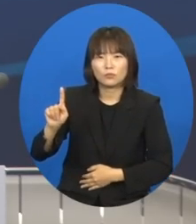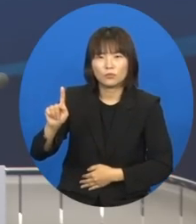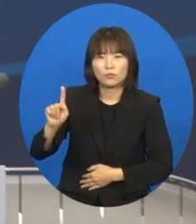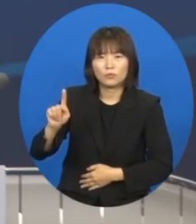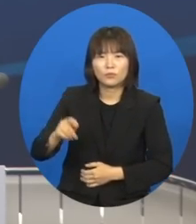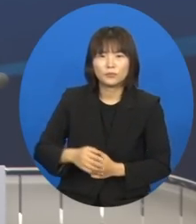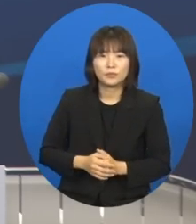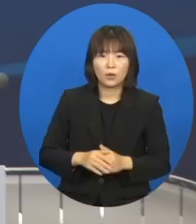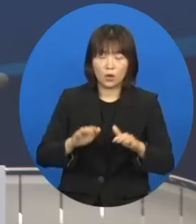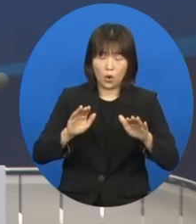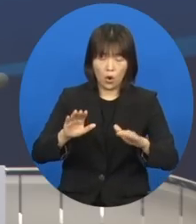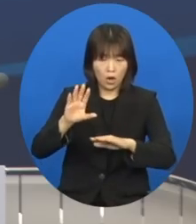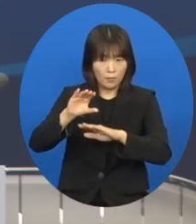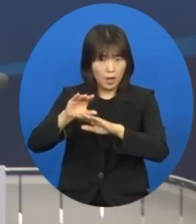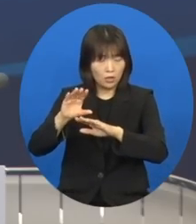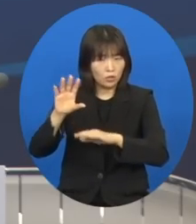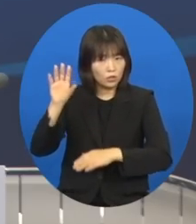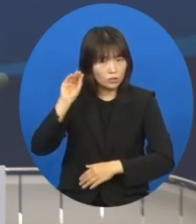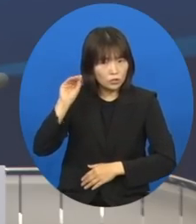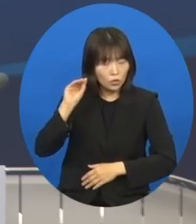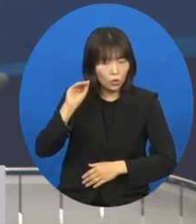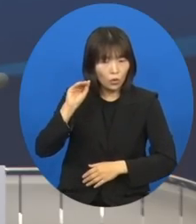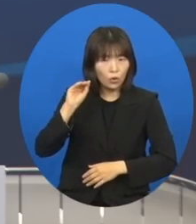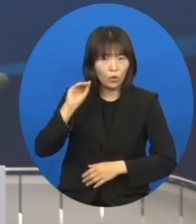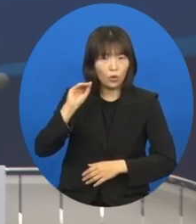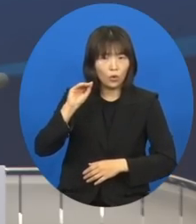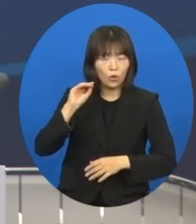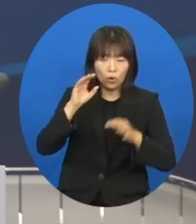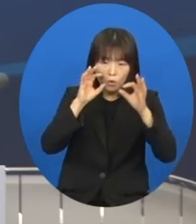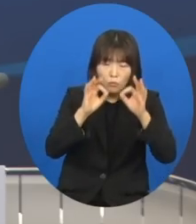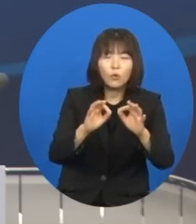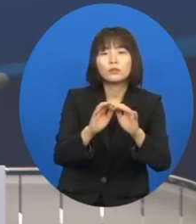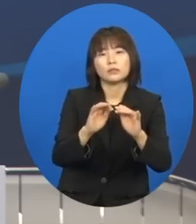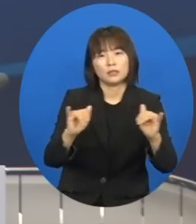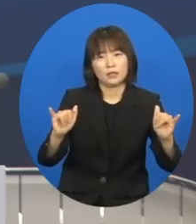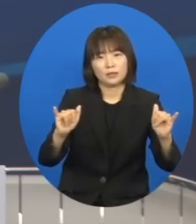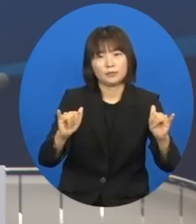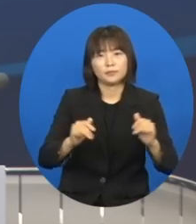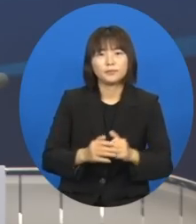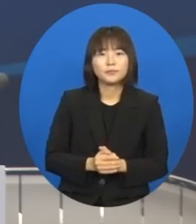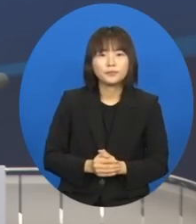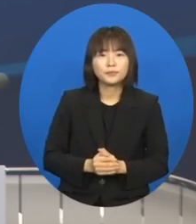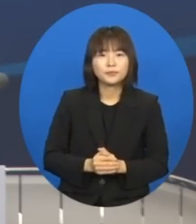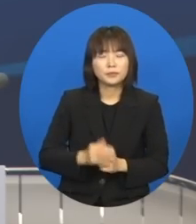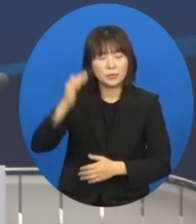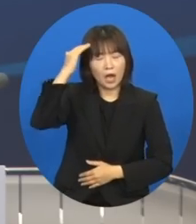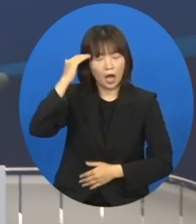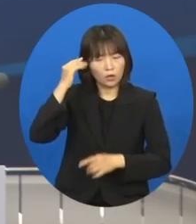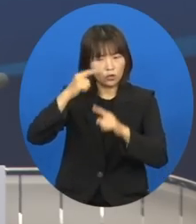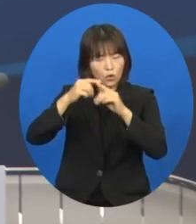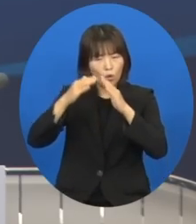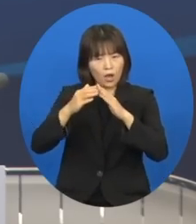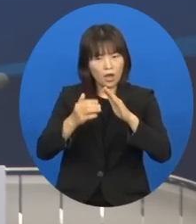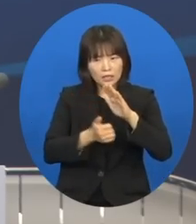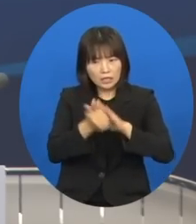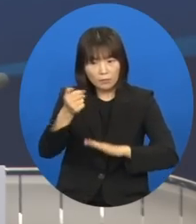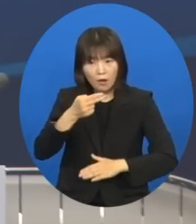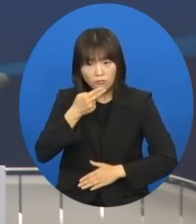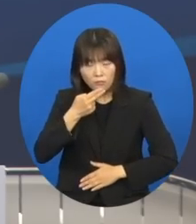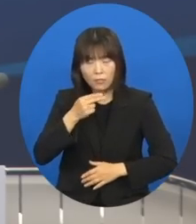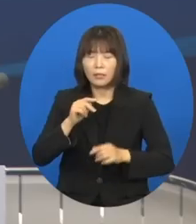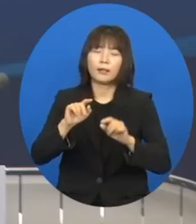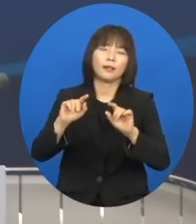저 오늘 이 방송을 듣는 분, 늦게 인터넷을 통해서 듣는 분, 한국교회 희망 없다고요? No!